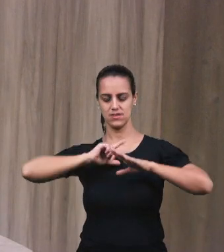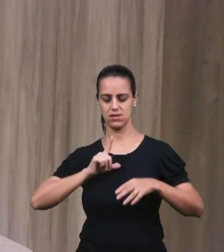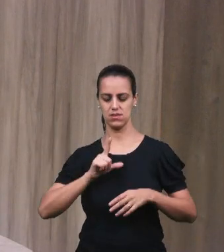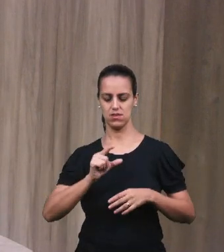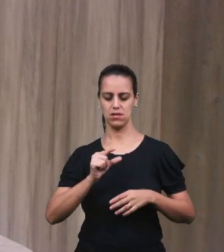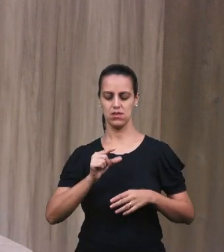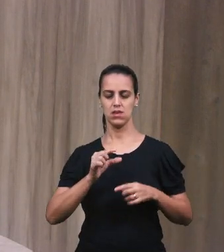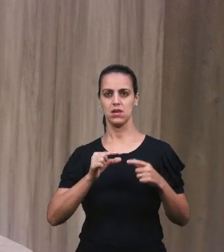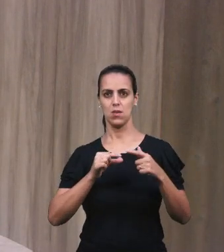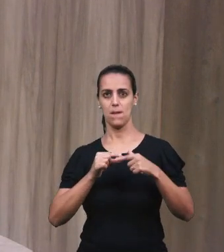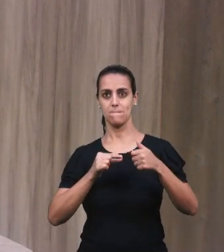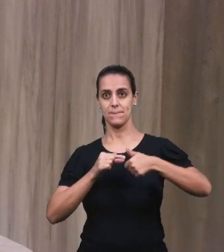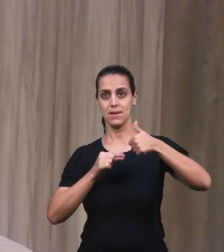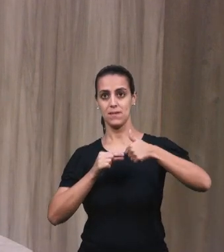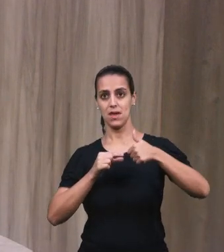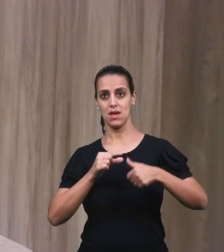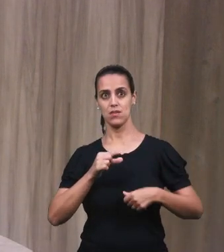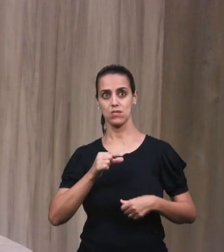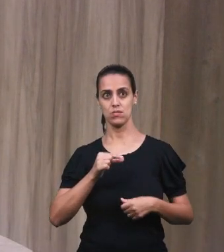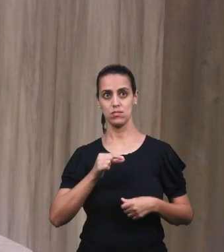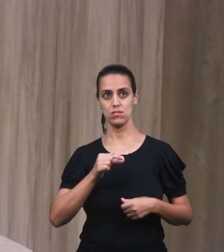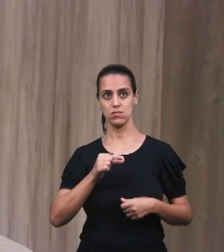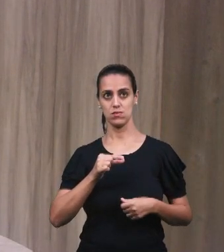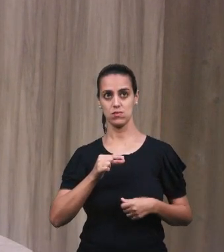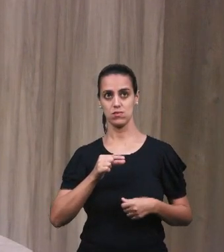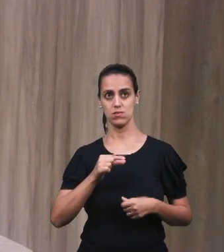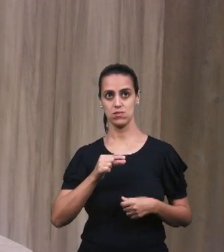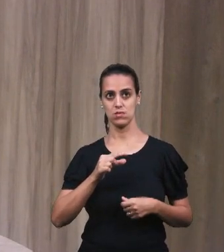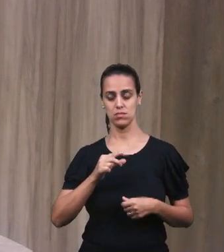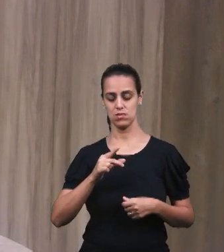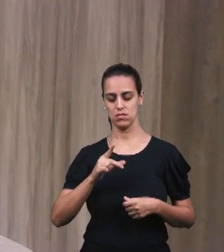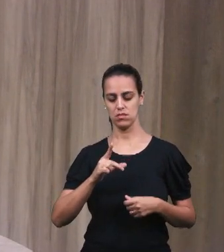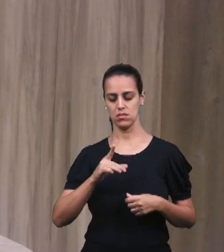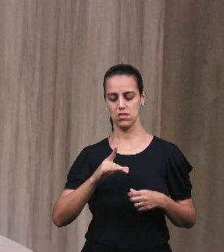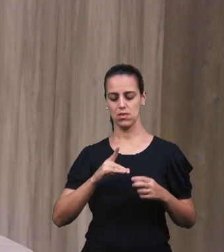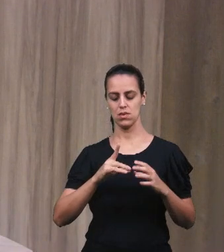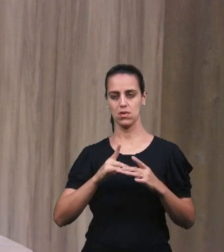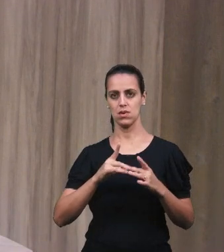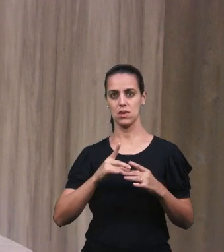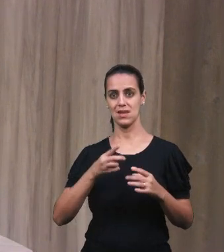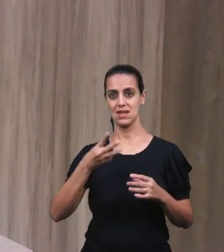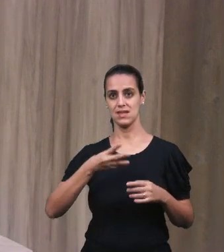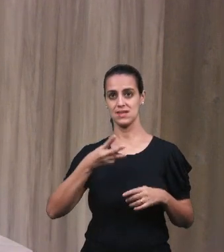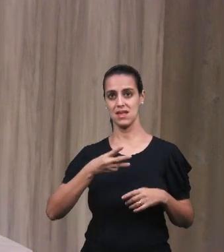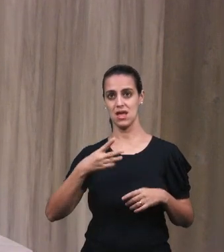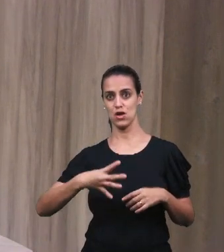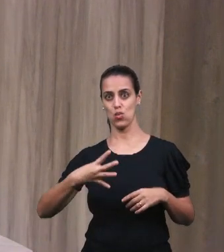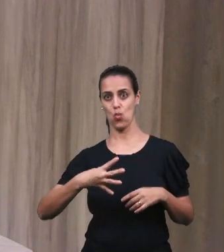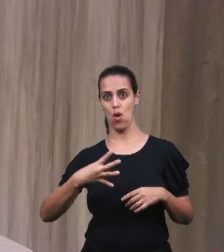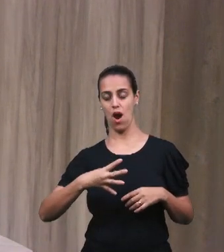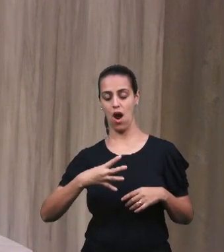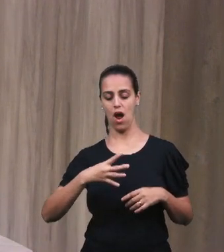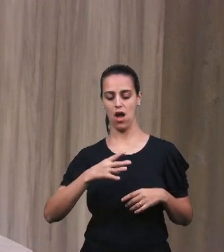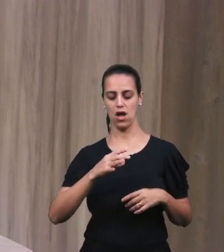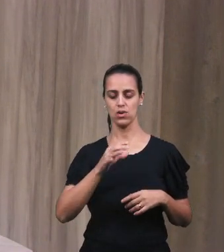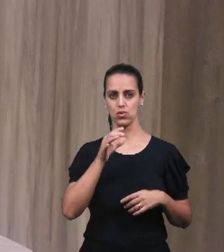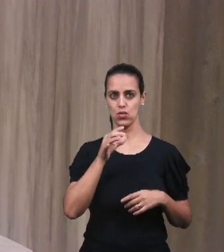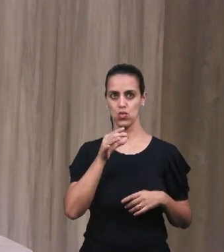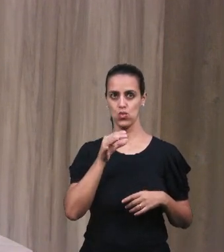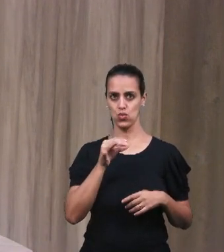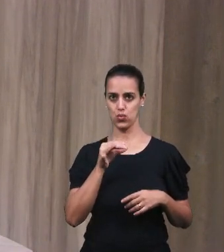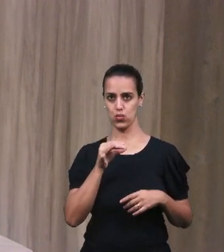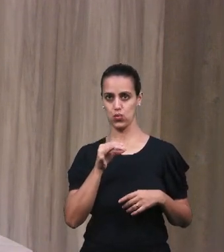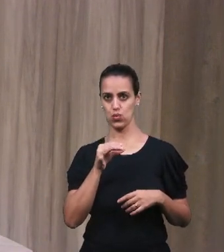devant. Nous allons ouvrir le deuxième trou et boucher le troisième et le quatrième. Nous